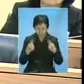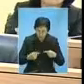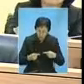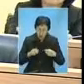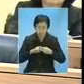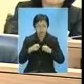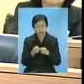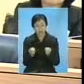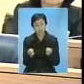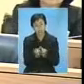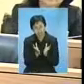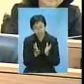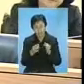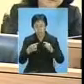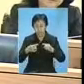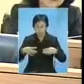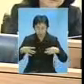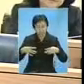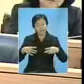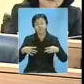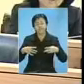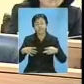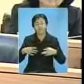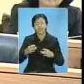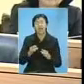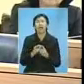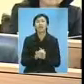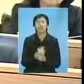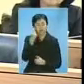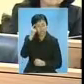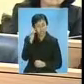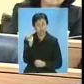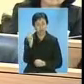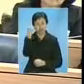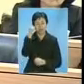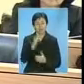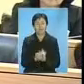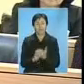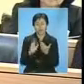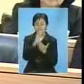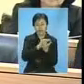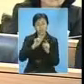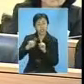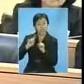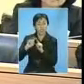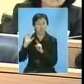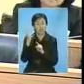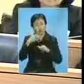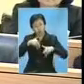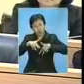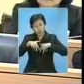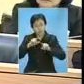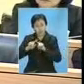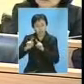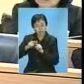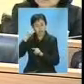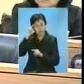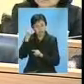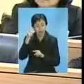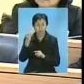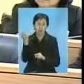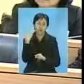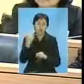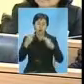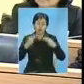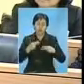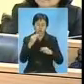ช่เรื่องใหม่คนทั้งโลกเคยผ่านความขัดแย้งมามากมายตั้งแต่ยุคสงคราม